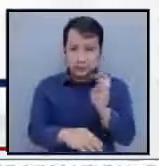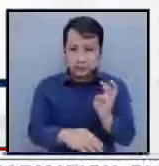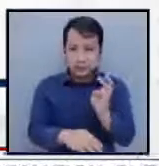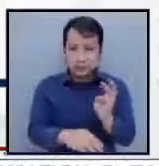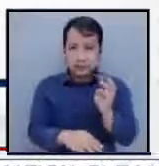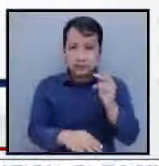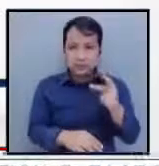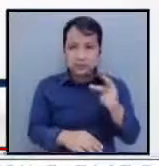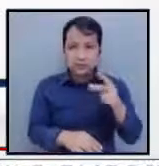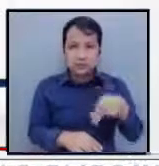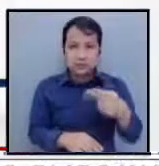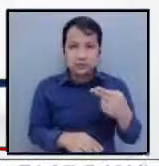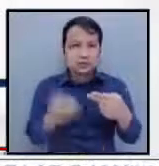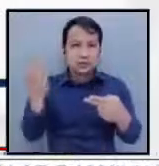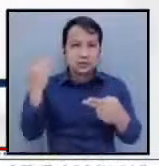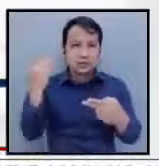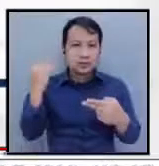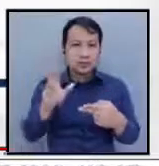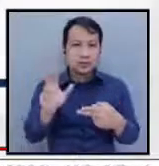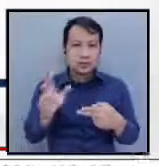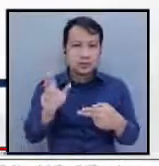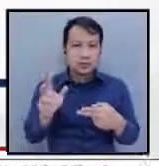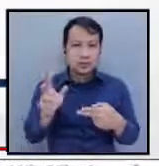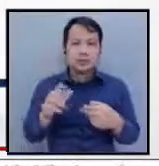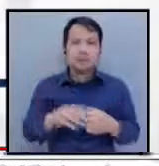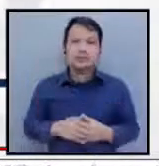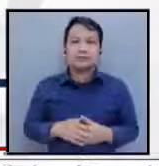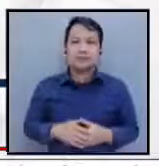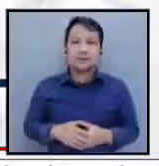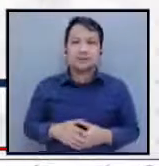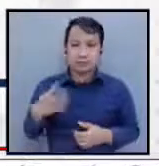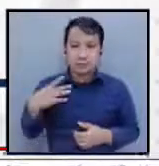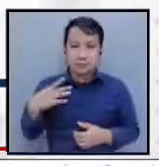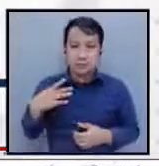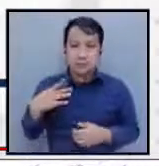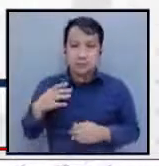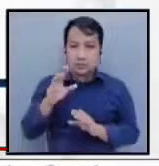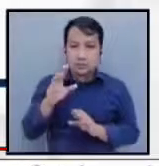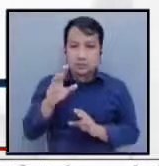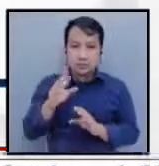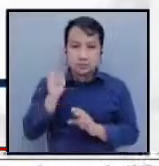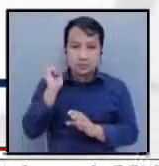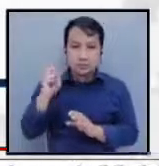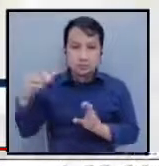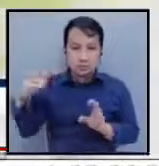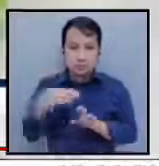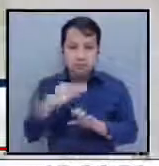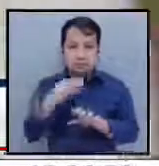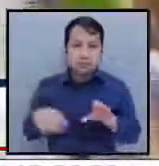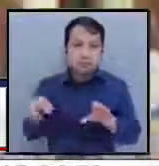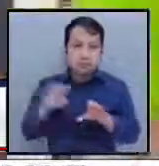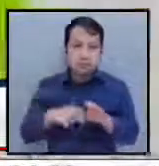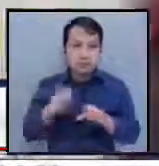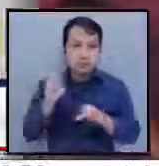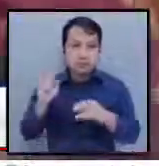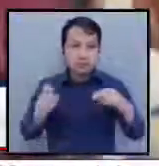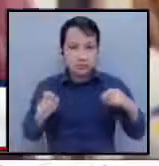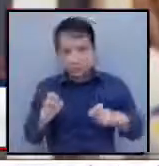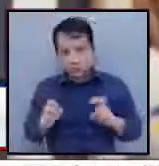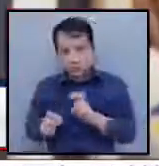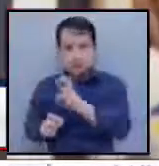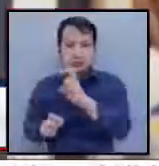hour mula sa dating 30 kilometers per hour, kaya't ang mga pasahero mas mabilis na rin ang biyahe. Bahagi